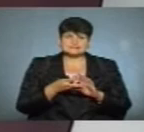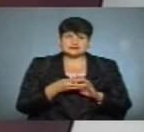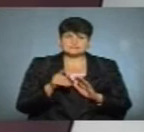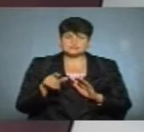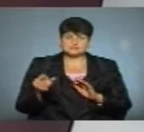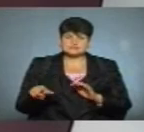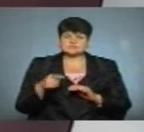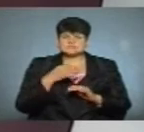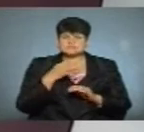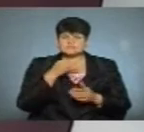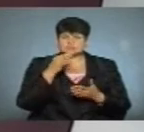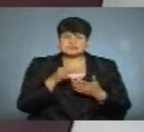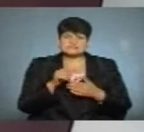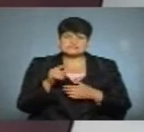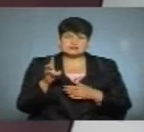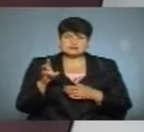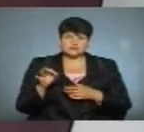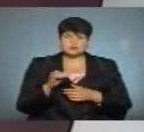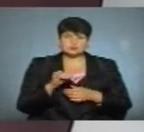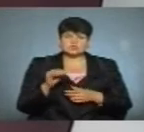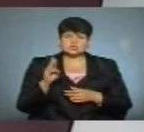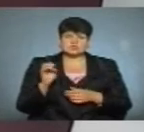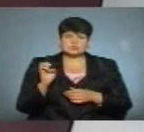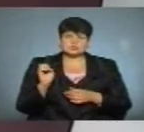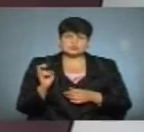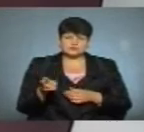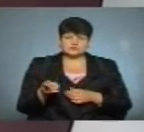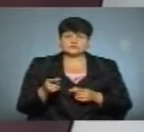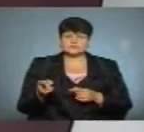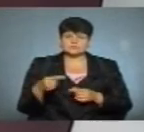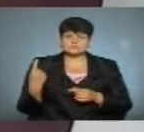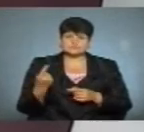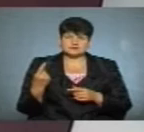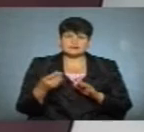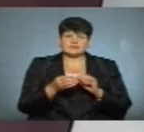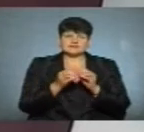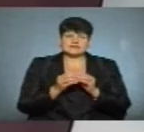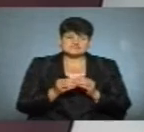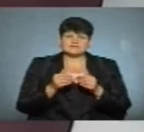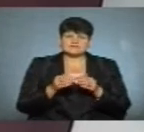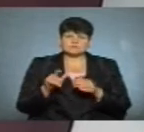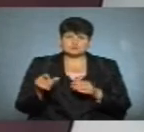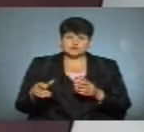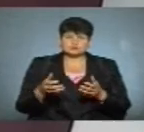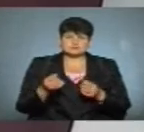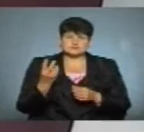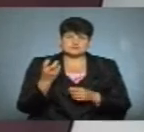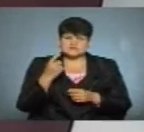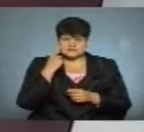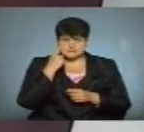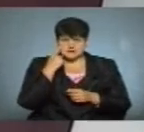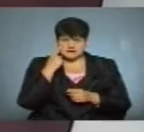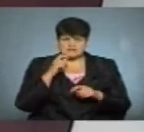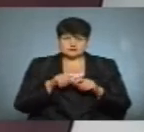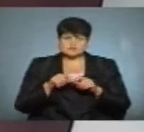розповів відповідальний за ЗНО в області Юрій Шайнюк. За його словами, на Тернопільщині 10 випускників отримали 200 балів на